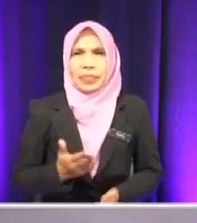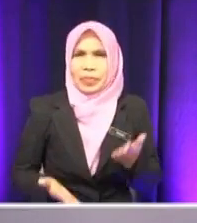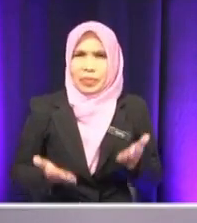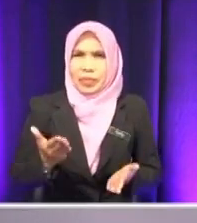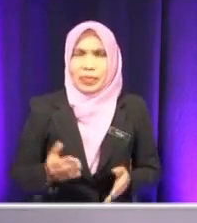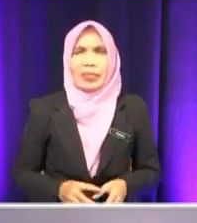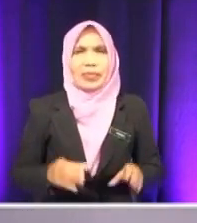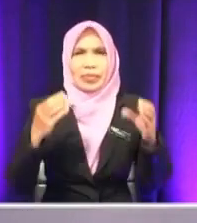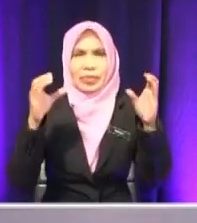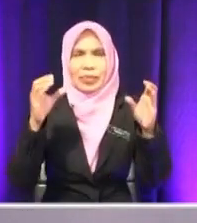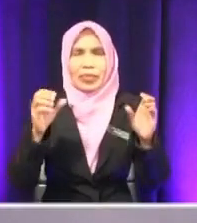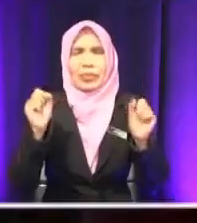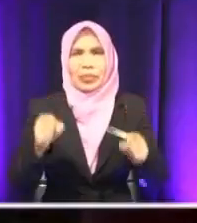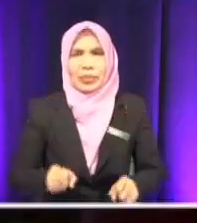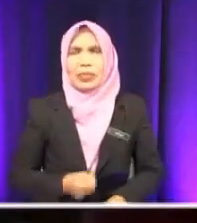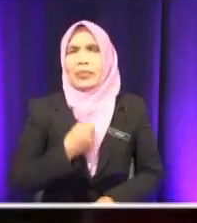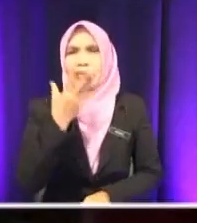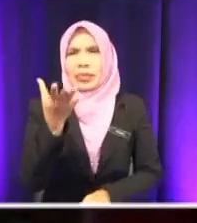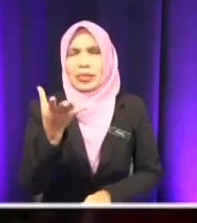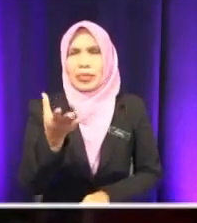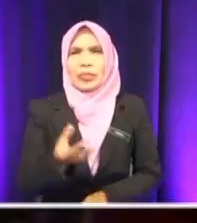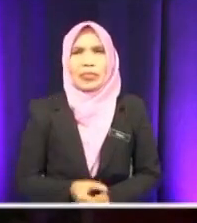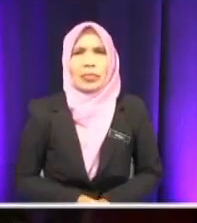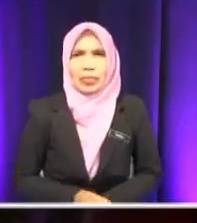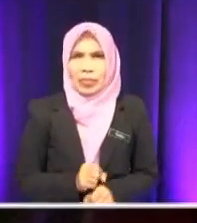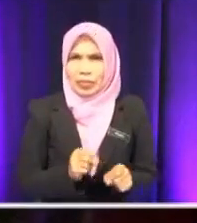untuk sediakan mereka